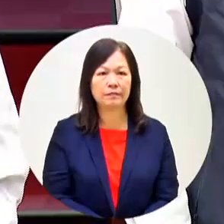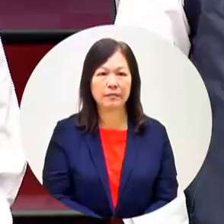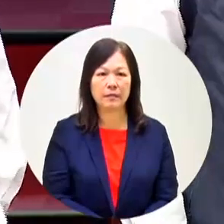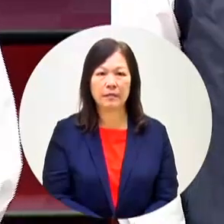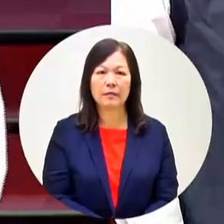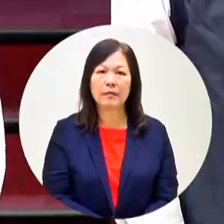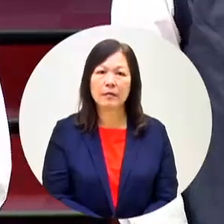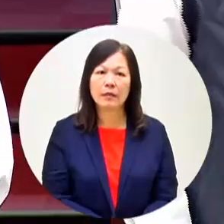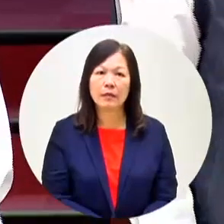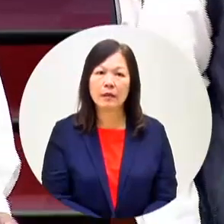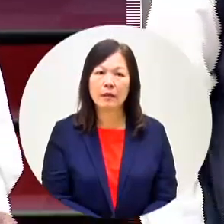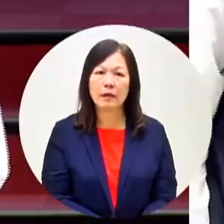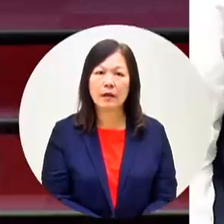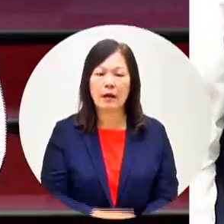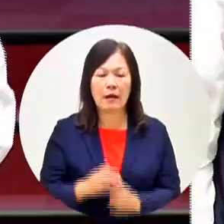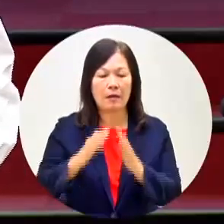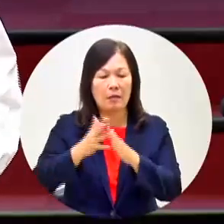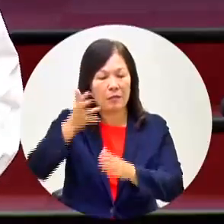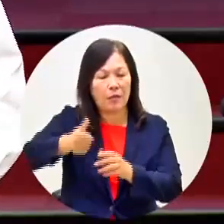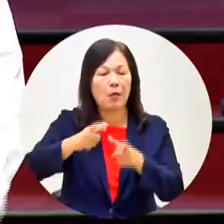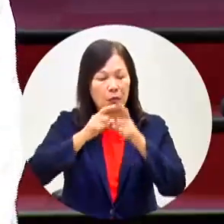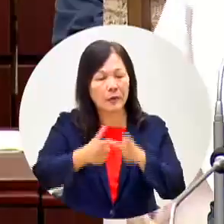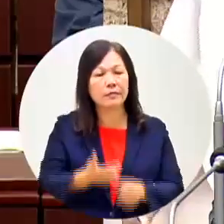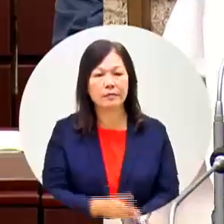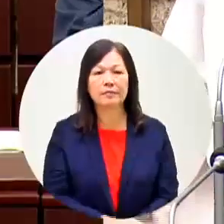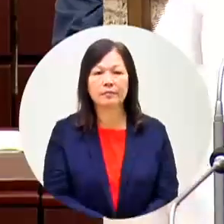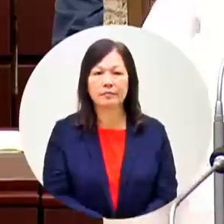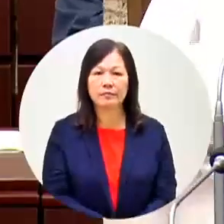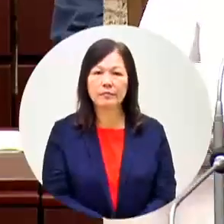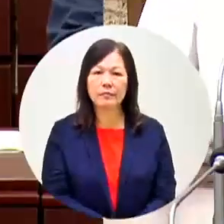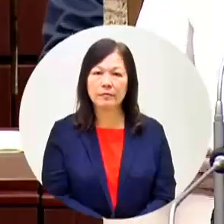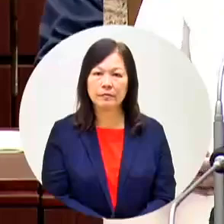道报一下来。 来，市长等我来。